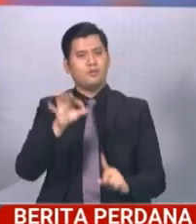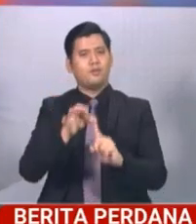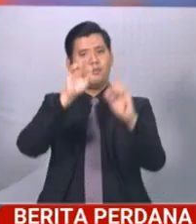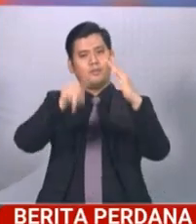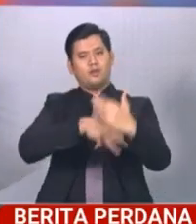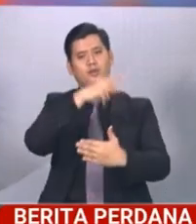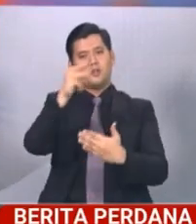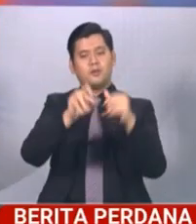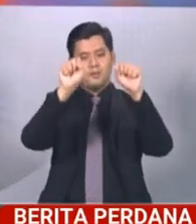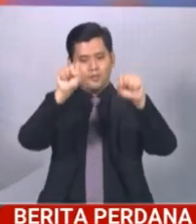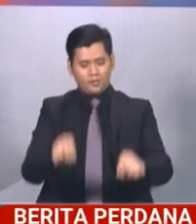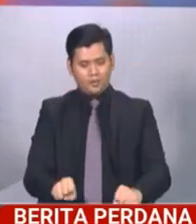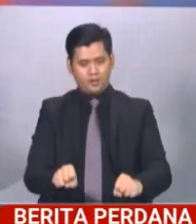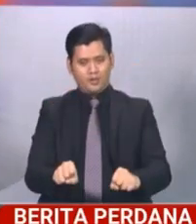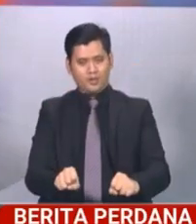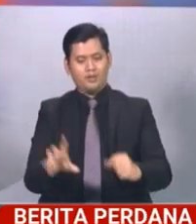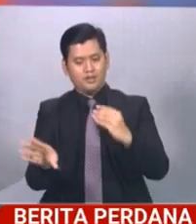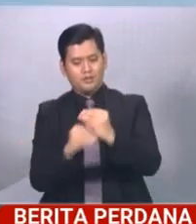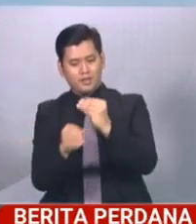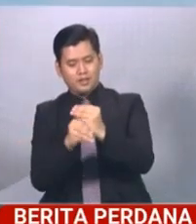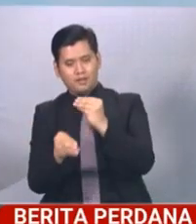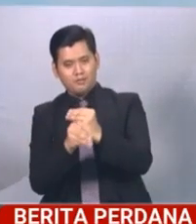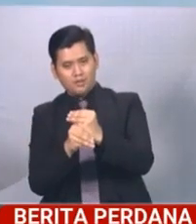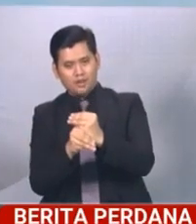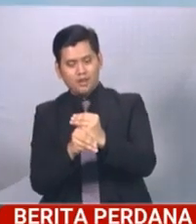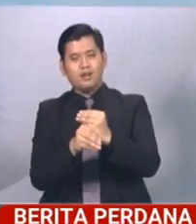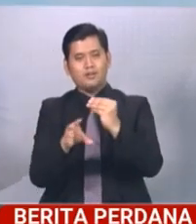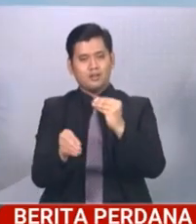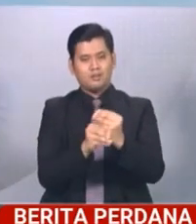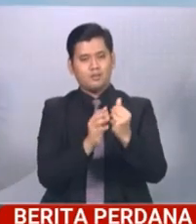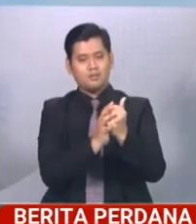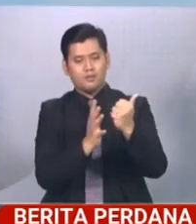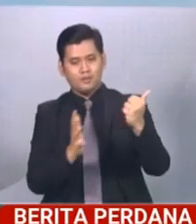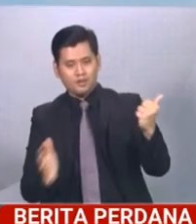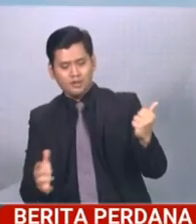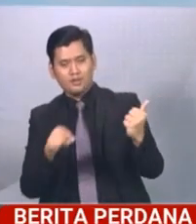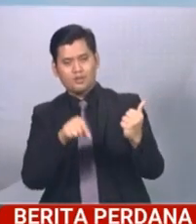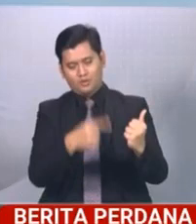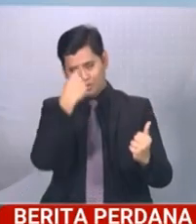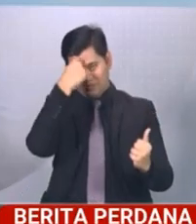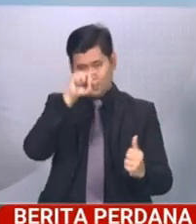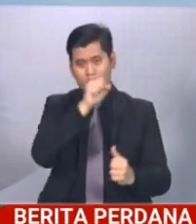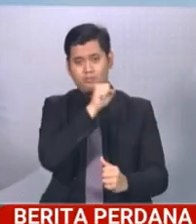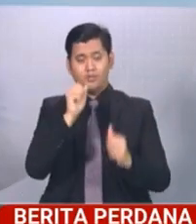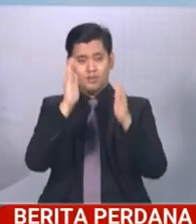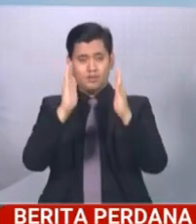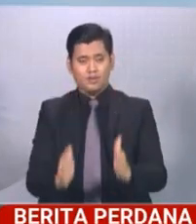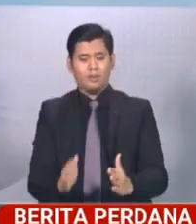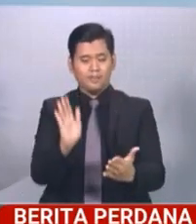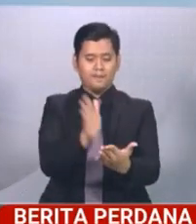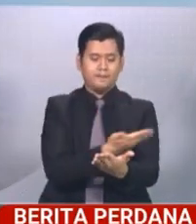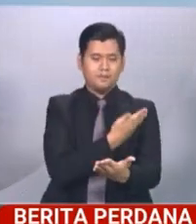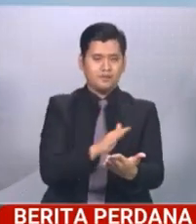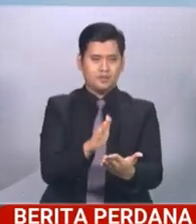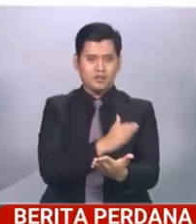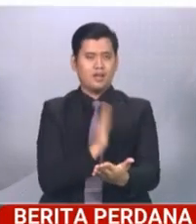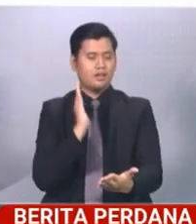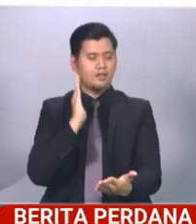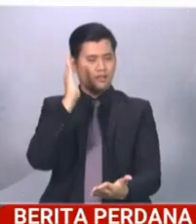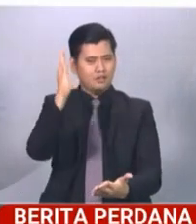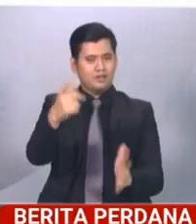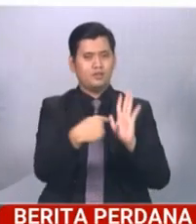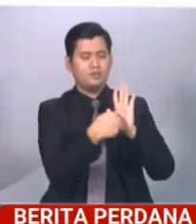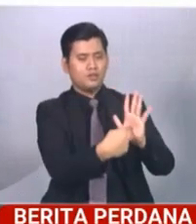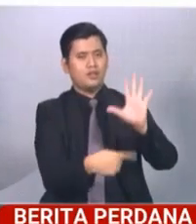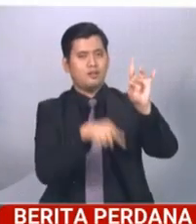program tersebut dapat mencerna pendapatan kepada artis dan tenaga kerja produksi musik di rumah Mulai bersiaran sejak 8